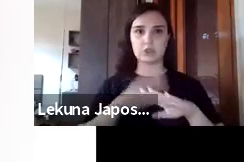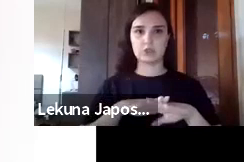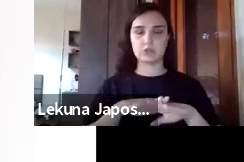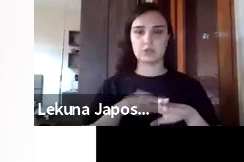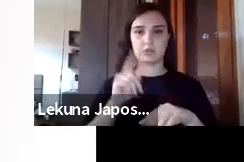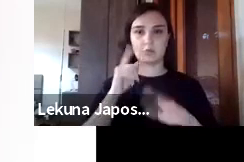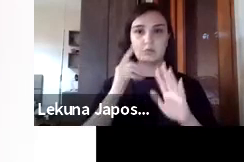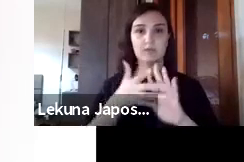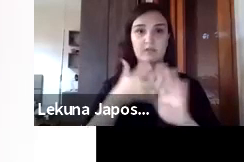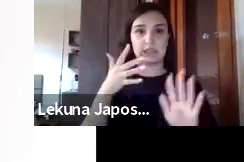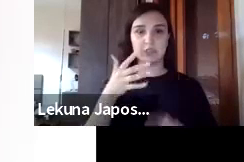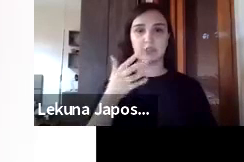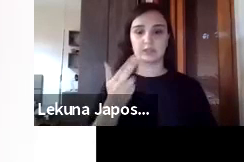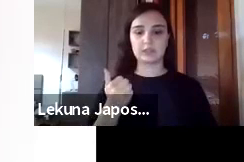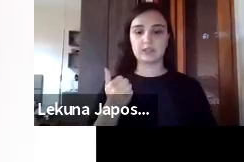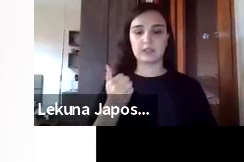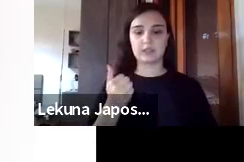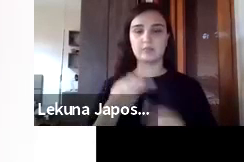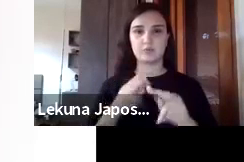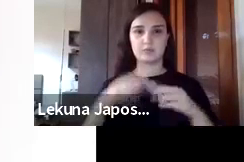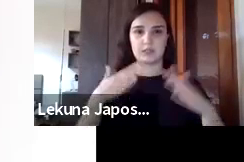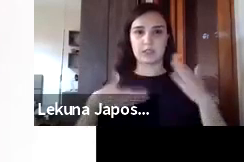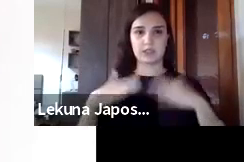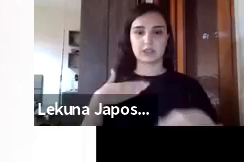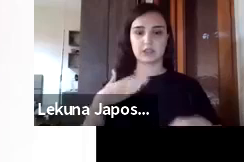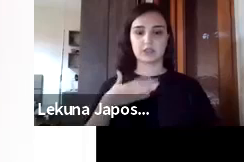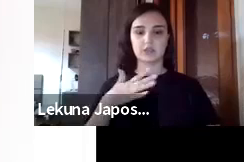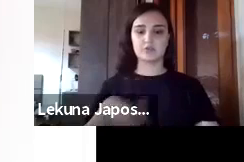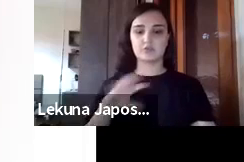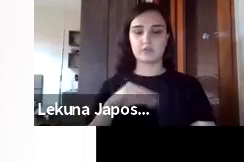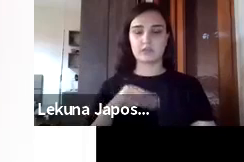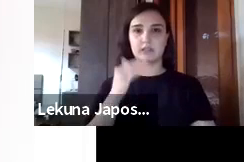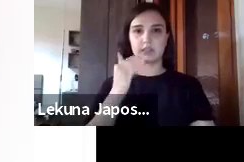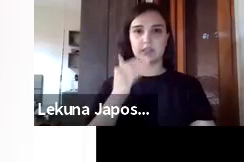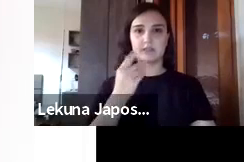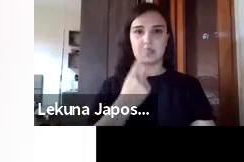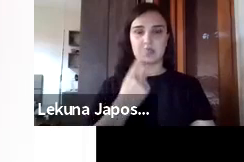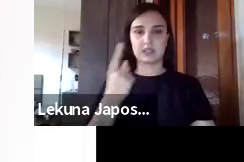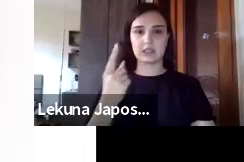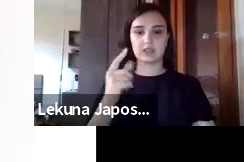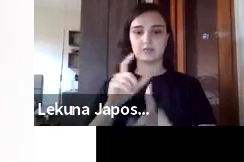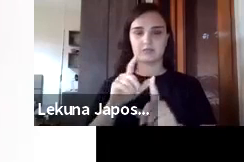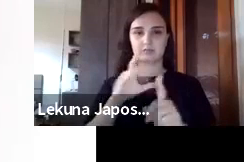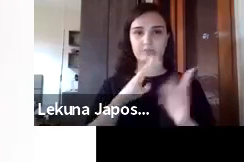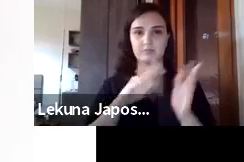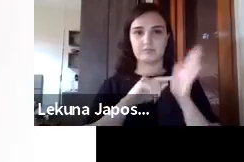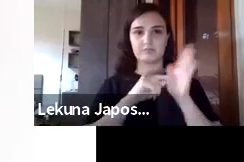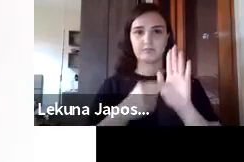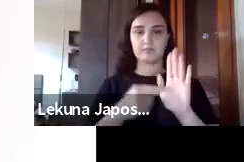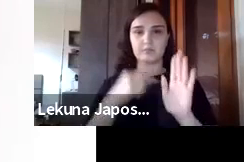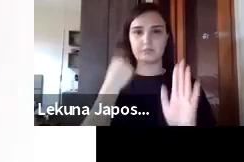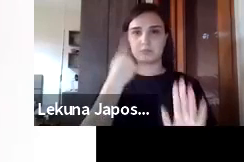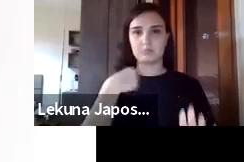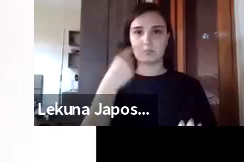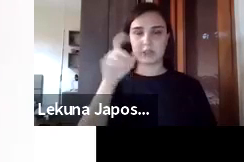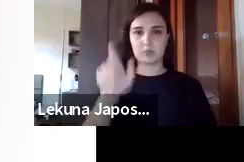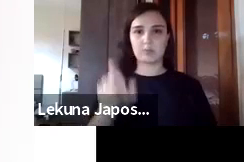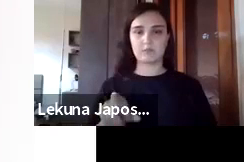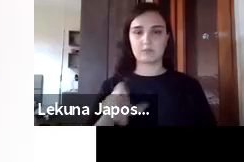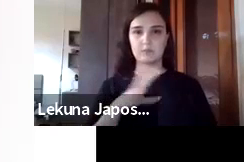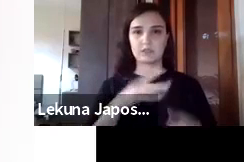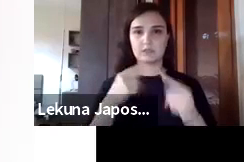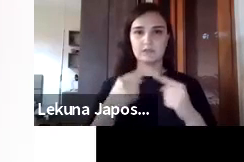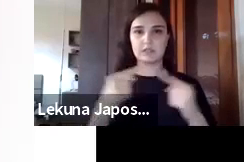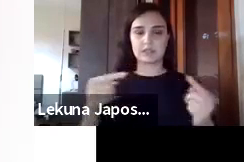აღექვა. კი ბატონო, ამიტომ მიხარია, რომ ჩვენ აი შენ ერთ-ერთ წინა სლაიდზე ეს პიროვნება წარმოაჩინე რაღაცა